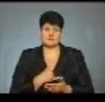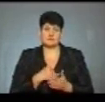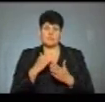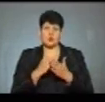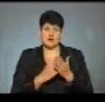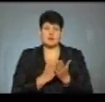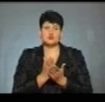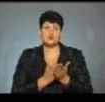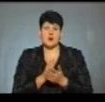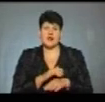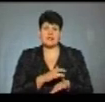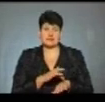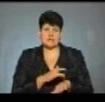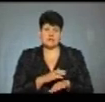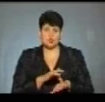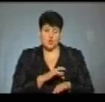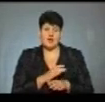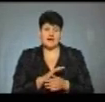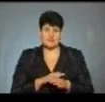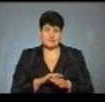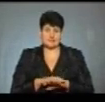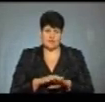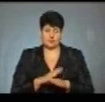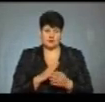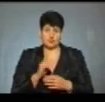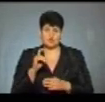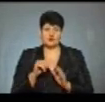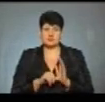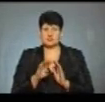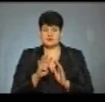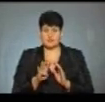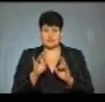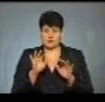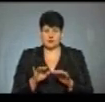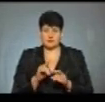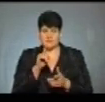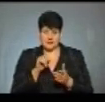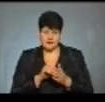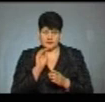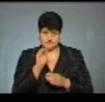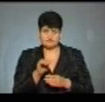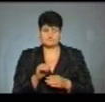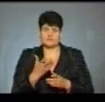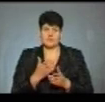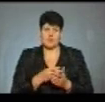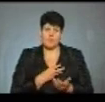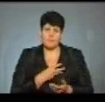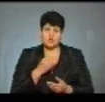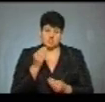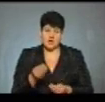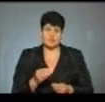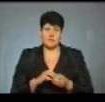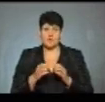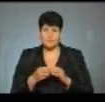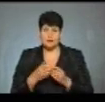програмка «Слуга народу». Можна зайти на комп'ютері, вводити 164 округ, запитання ставити, побажання, проблеми